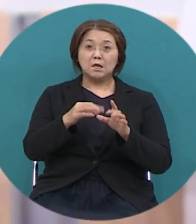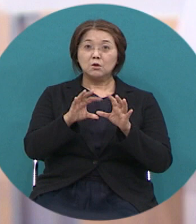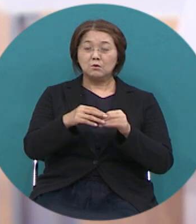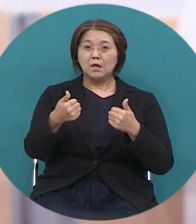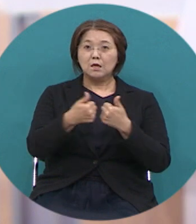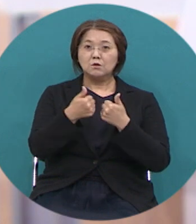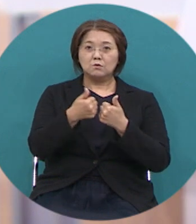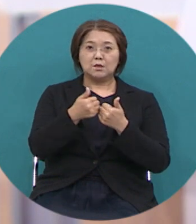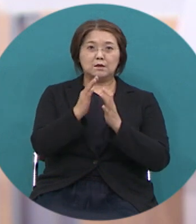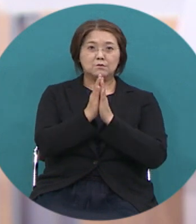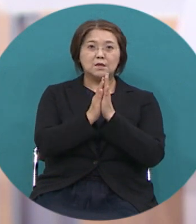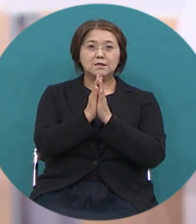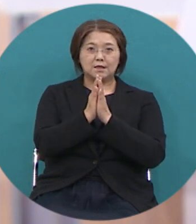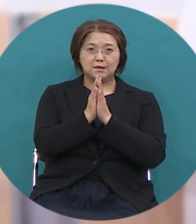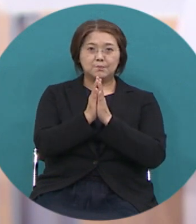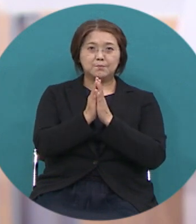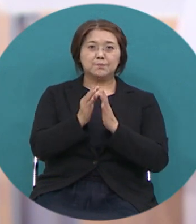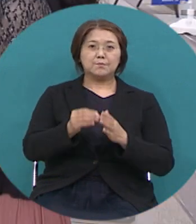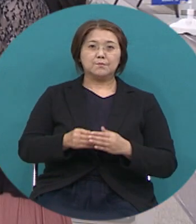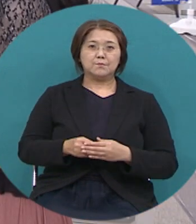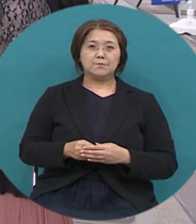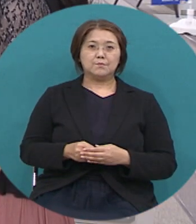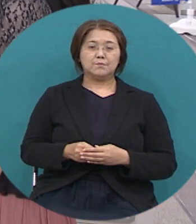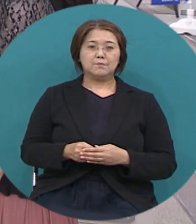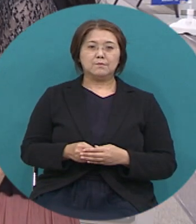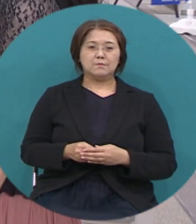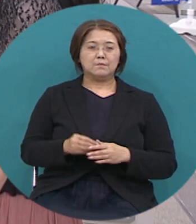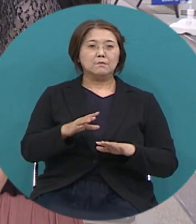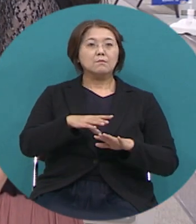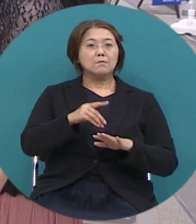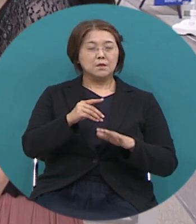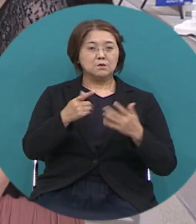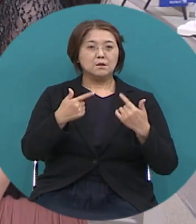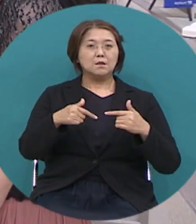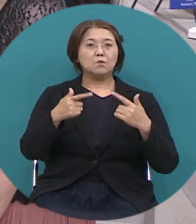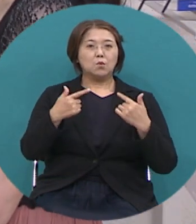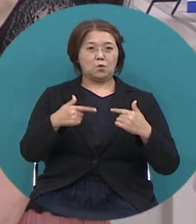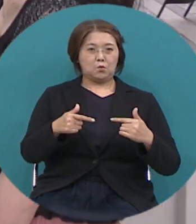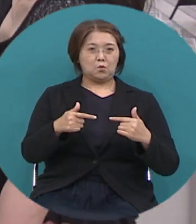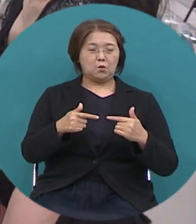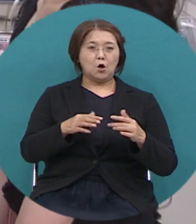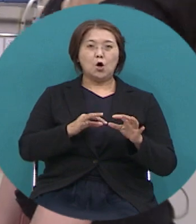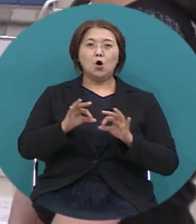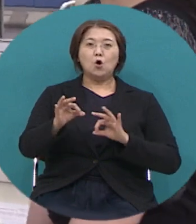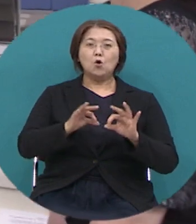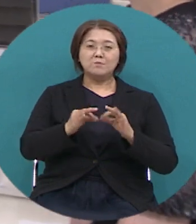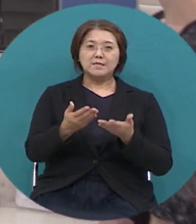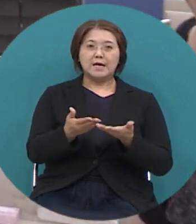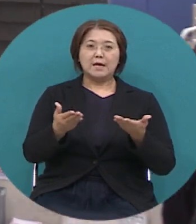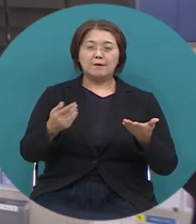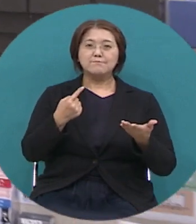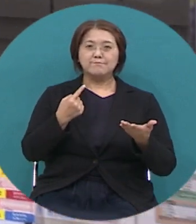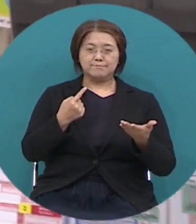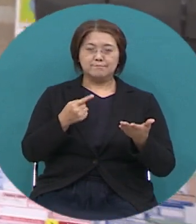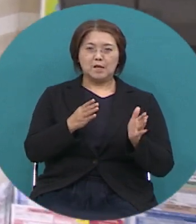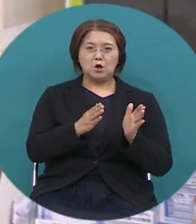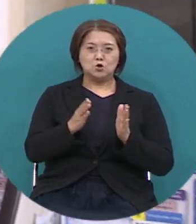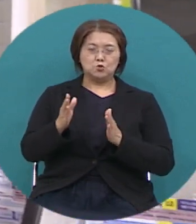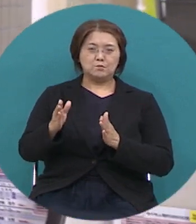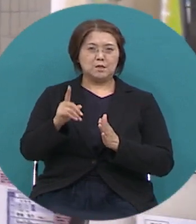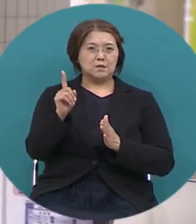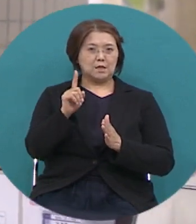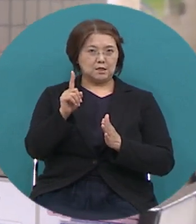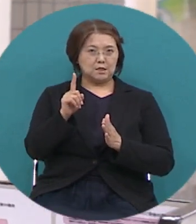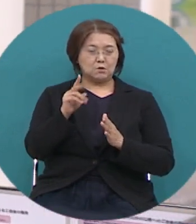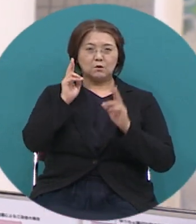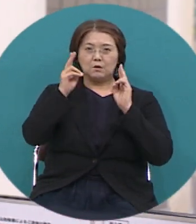ただければと思います。 まず日頃から店舗としてどういう備えをしているか